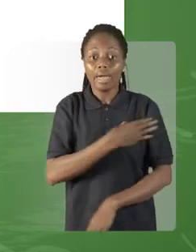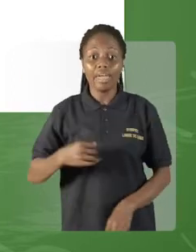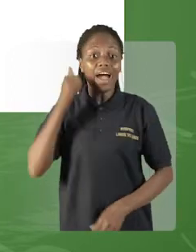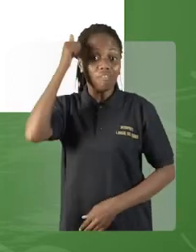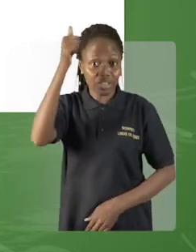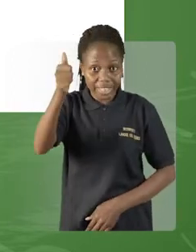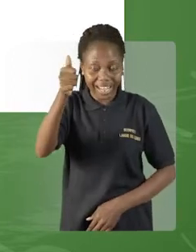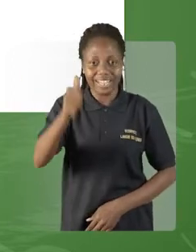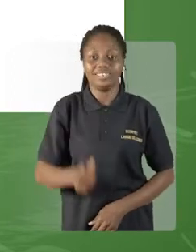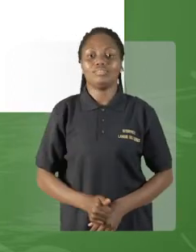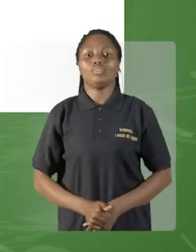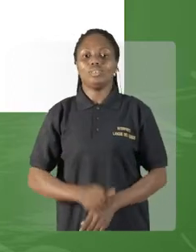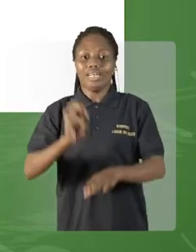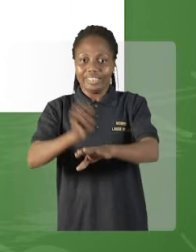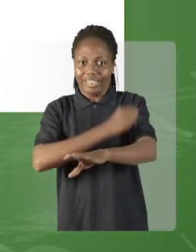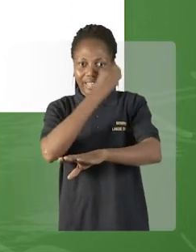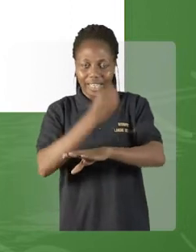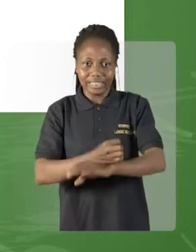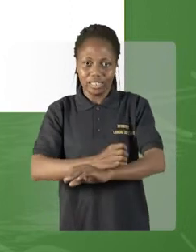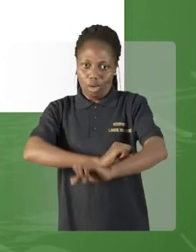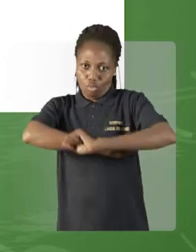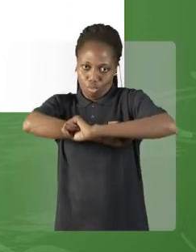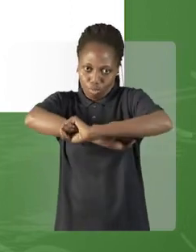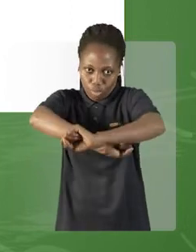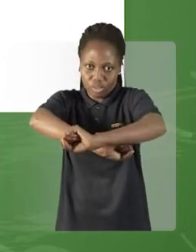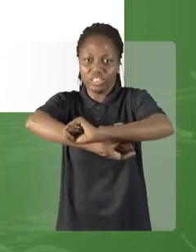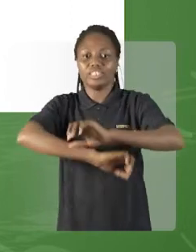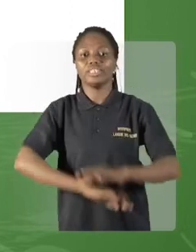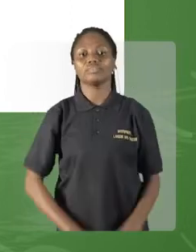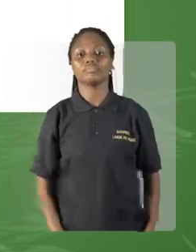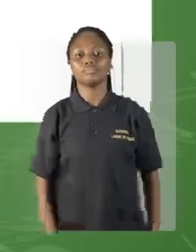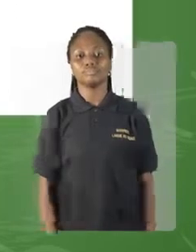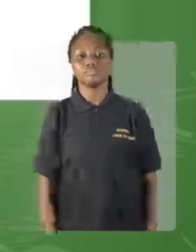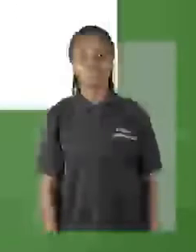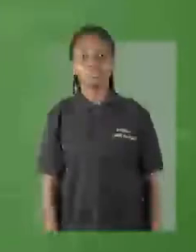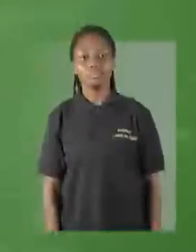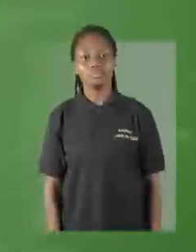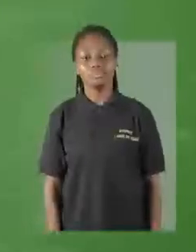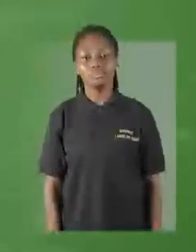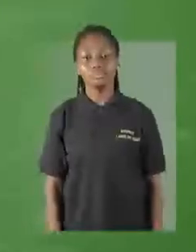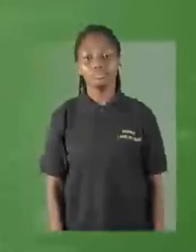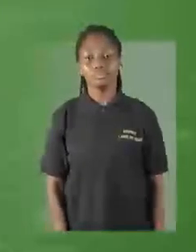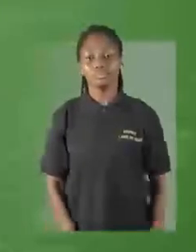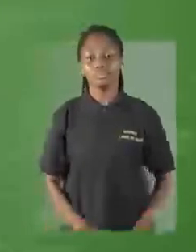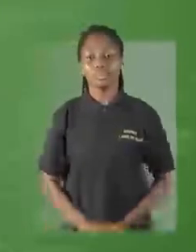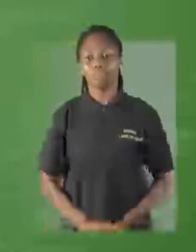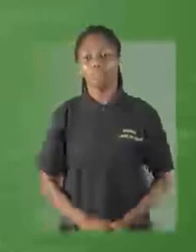comprendre leur importance et s'engager pour leur protection. Eh bien,